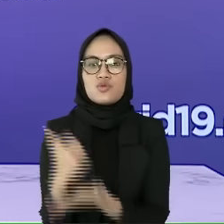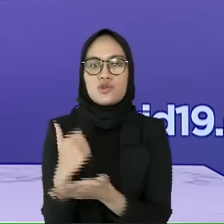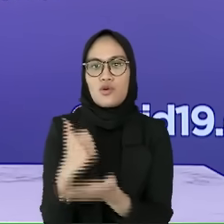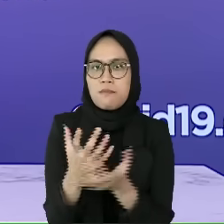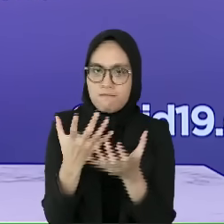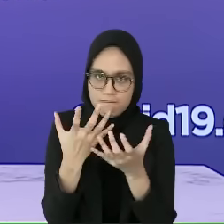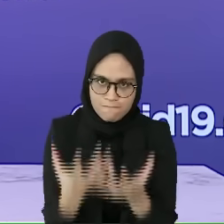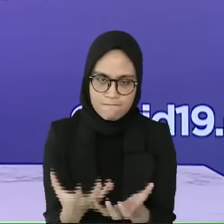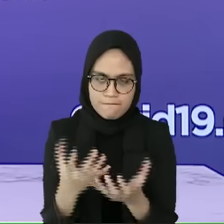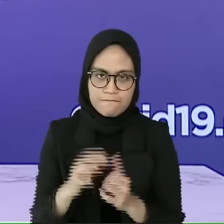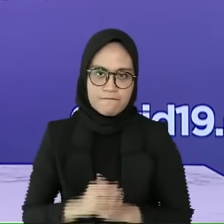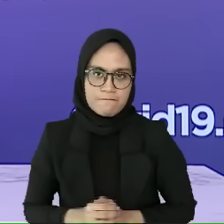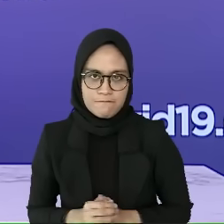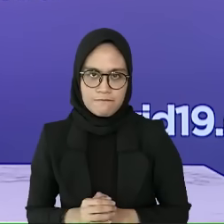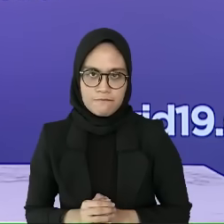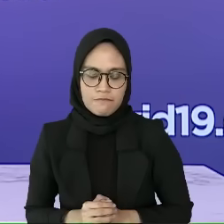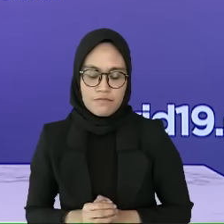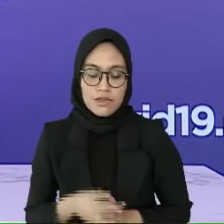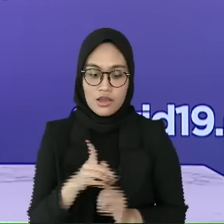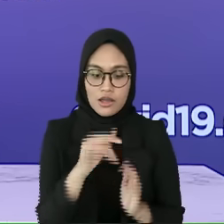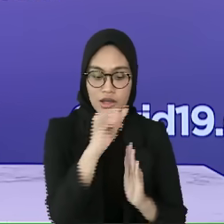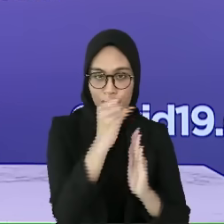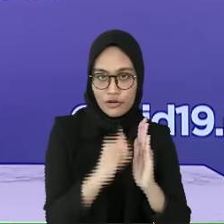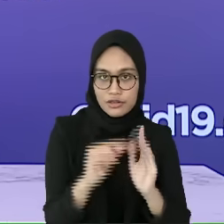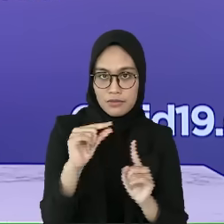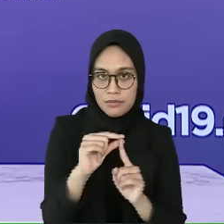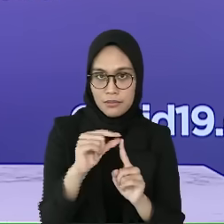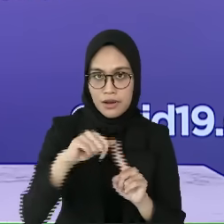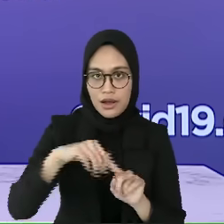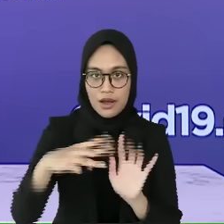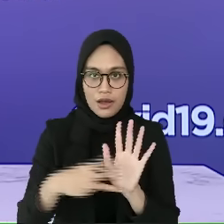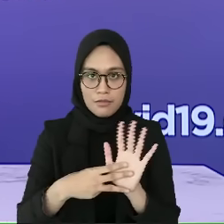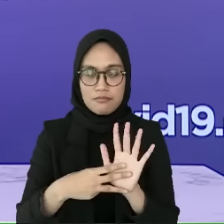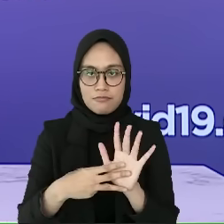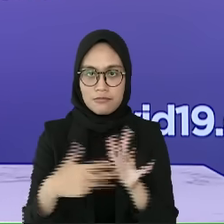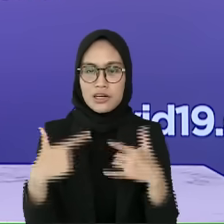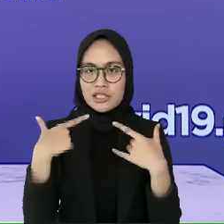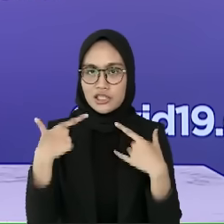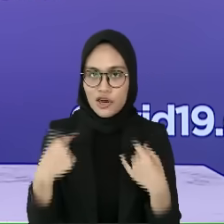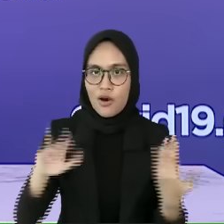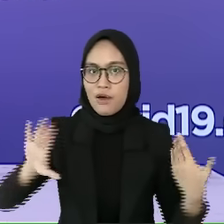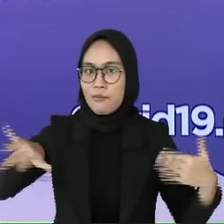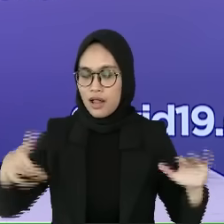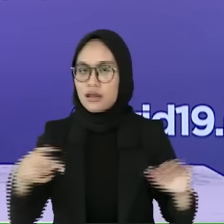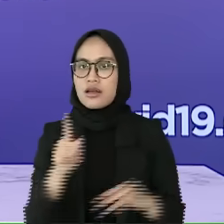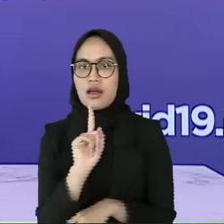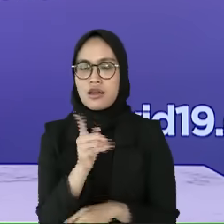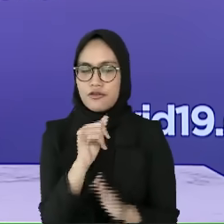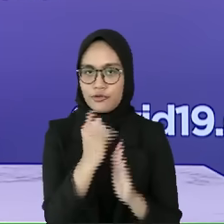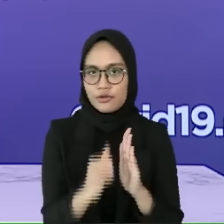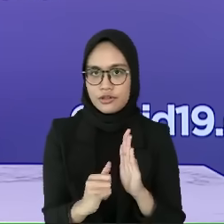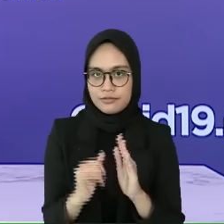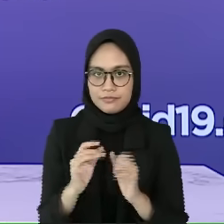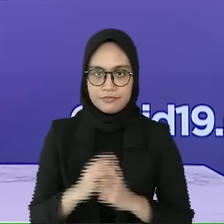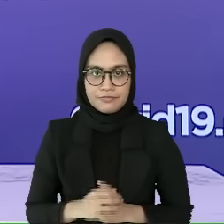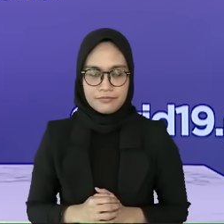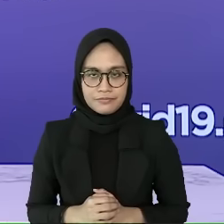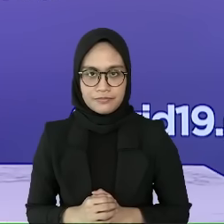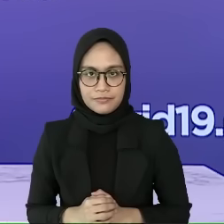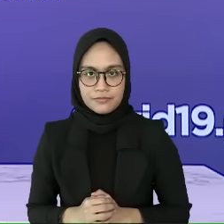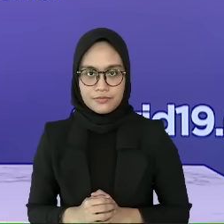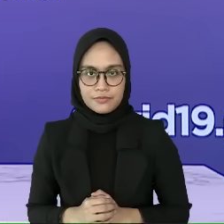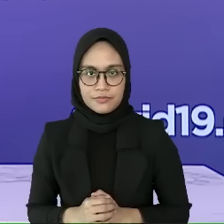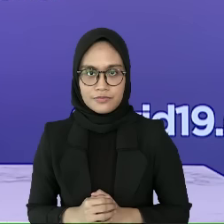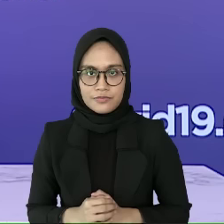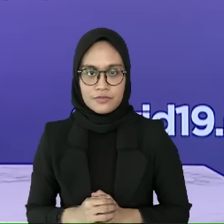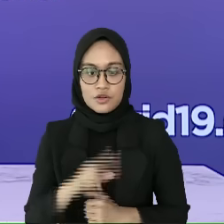Selanjutnya, evaluasi PPKM di wilayah Jawa, Bali, dan di luar Jawa, Bali akan dilakukan